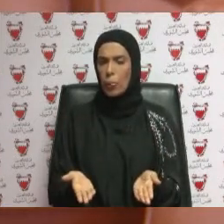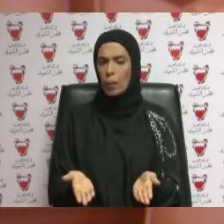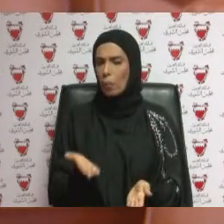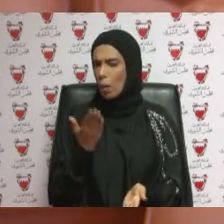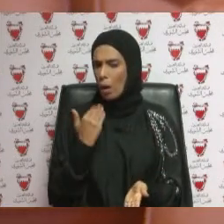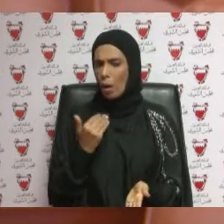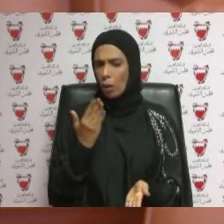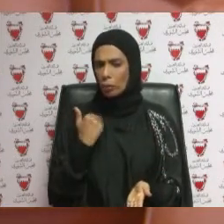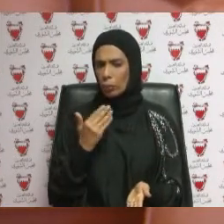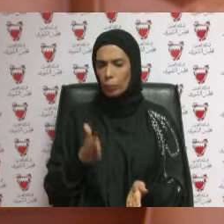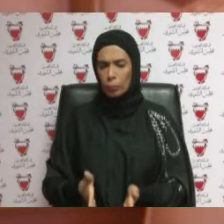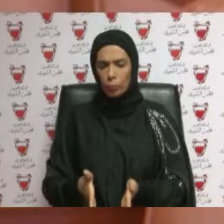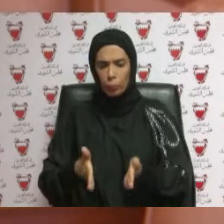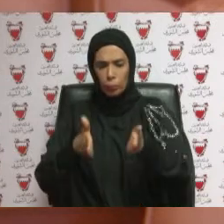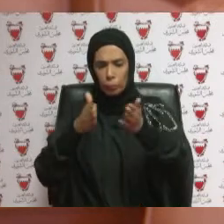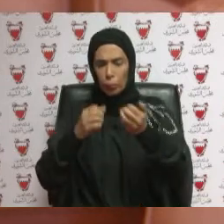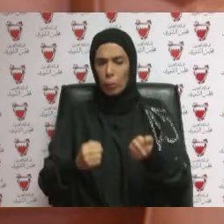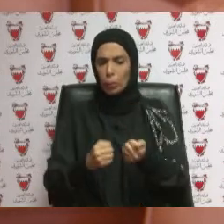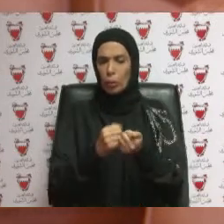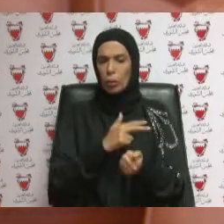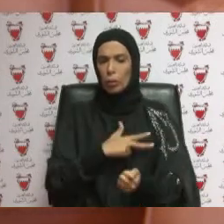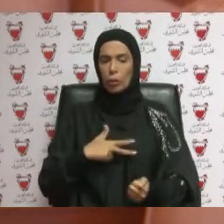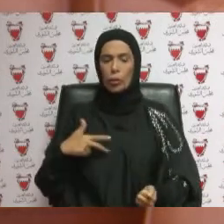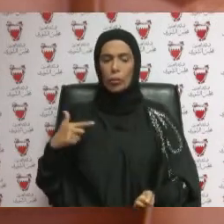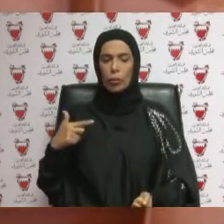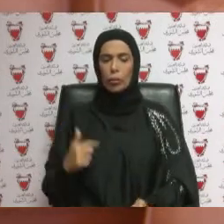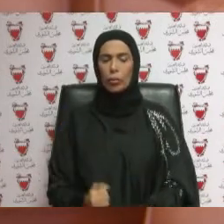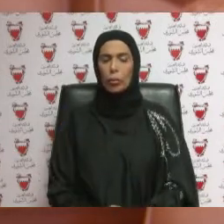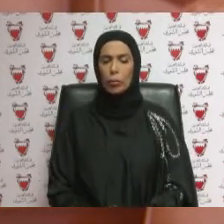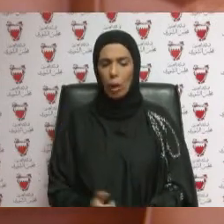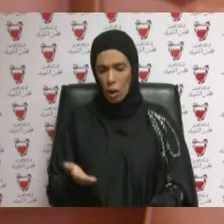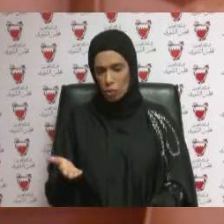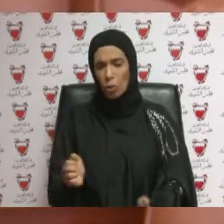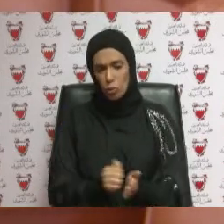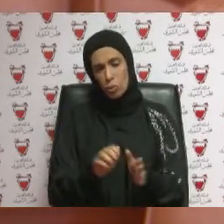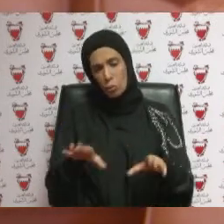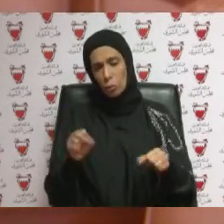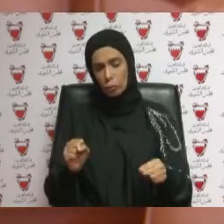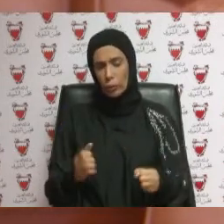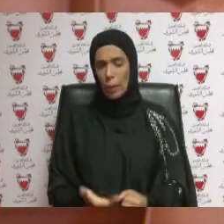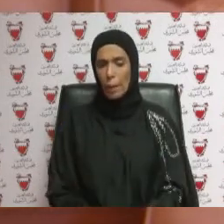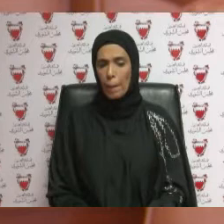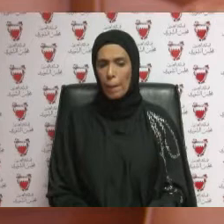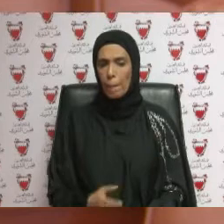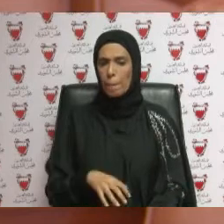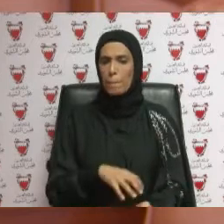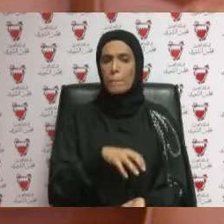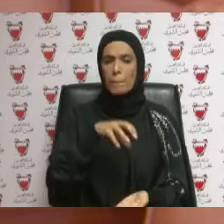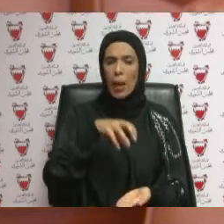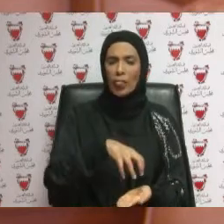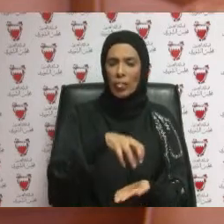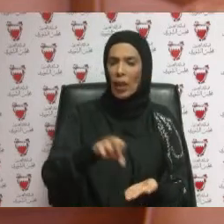توجد بنايات مدعومة من قبل الحكومة حتى يمكنهم أن يسكنوا فيه، ولا توجد مناطق مخصصة